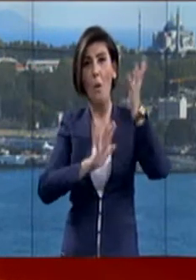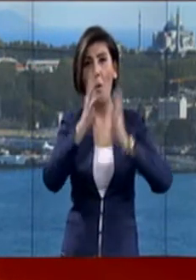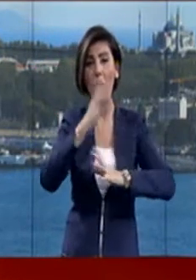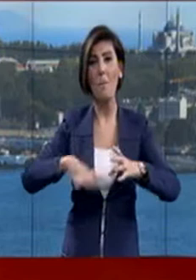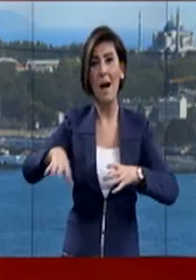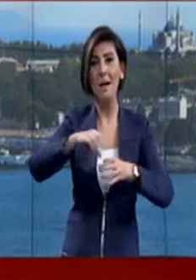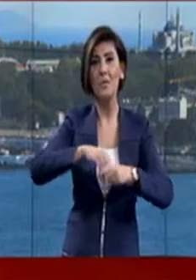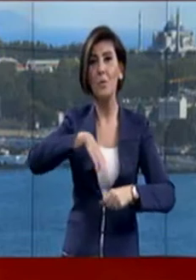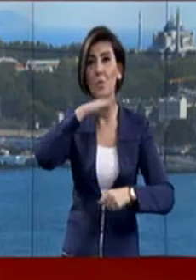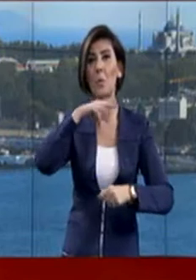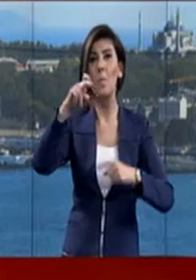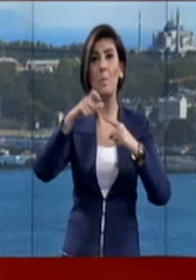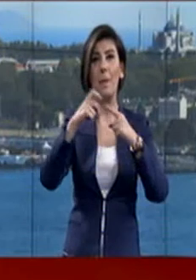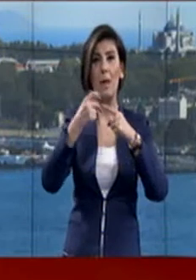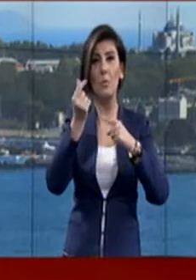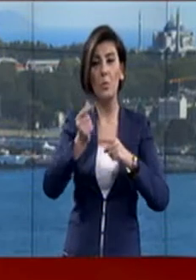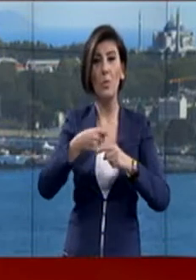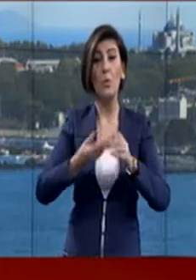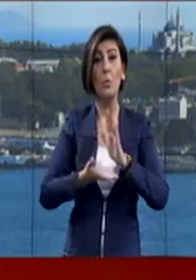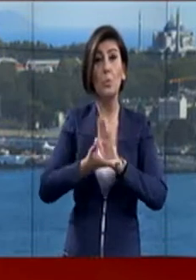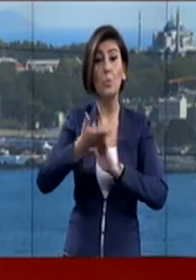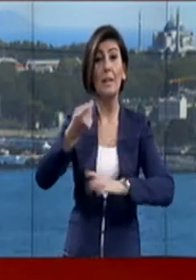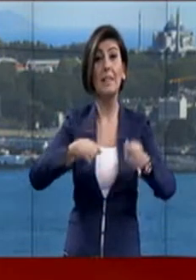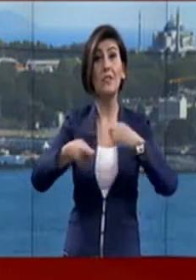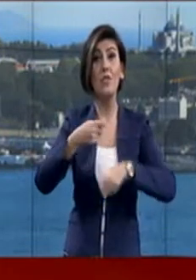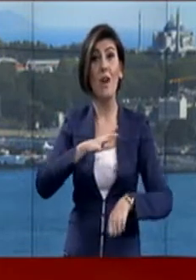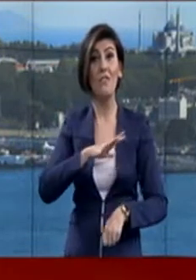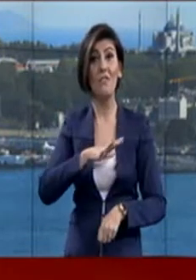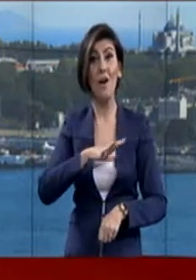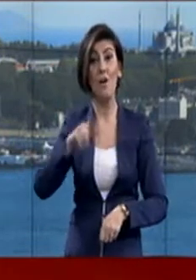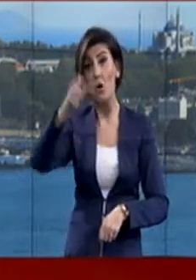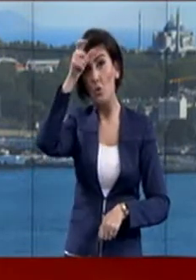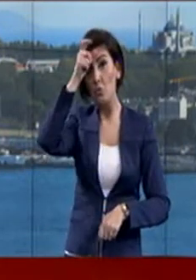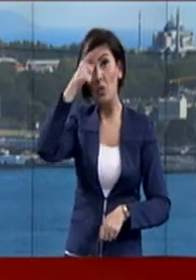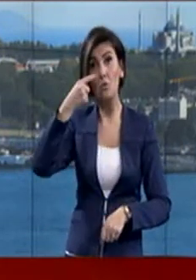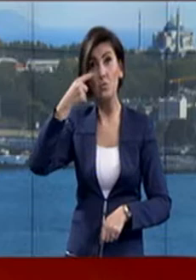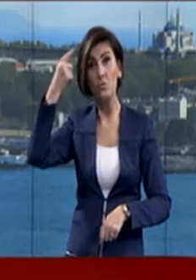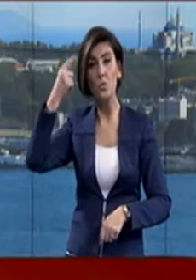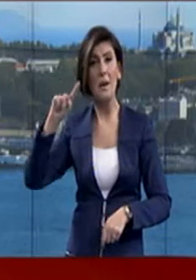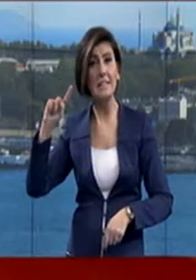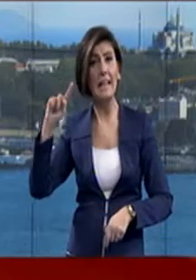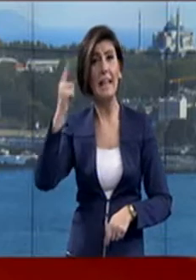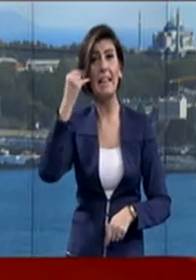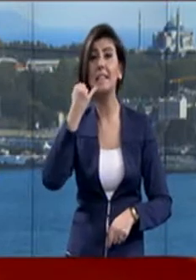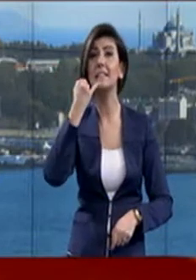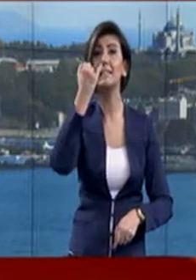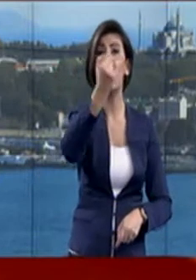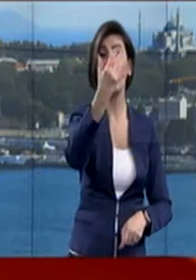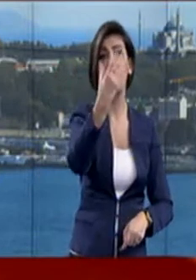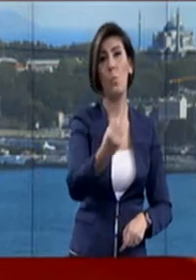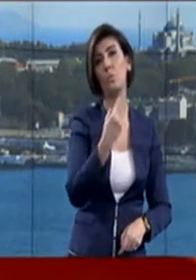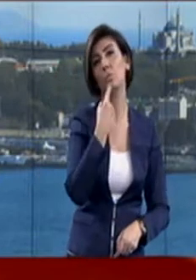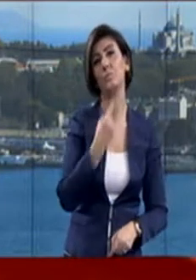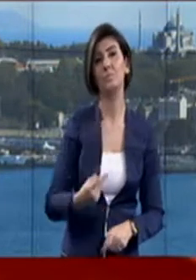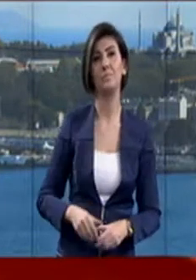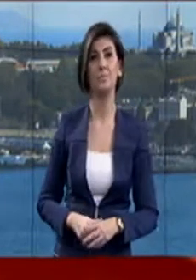Peru, yükselen ticaret potansiyeliyle dikkat çekiyor. Peru'ya Türkiye'den Cumhurbaşkanlığı düzeyinde ilk ziyaret gerçekleşiyor.